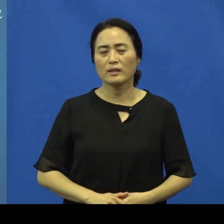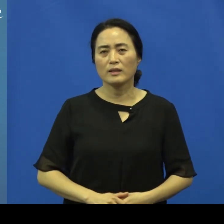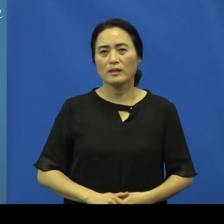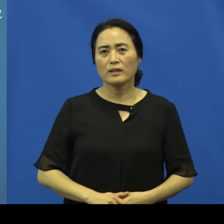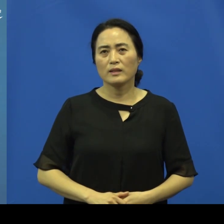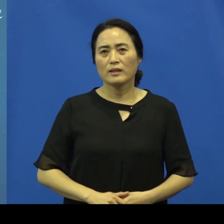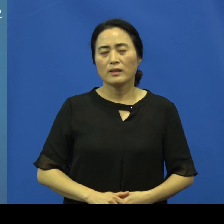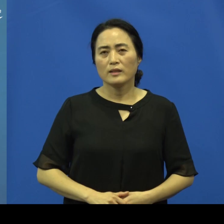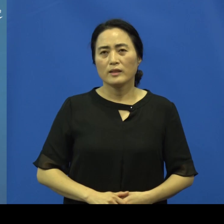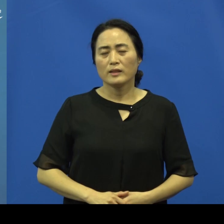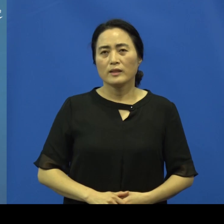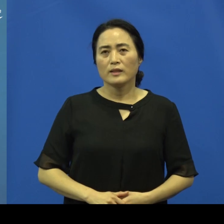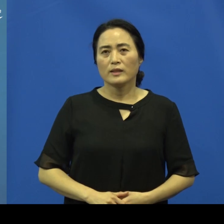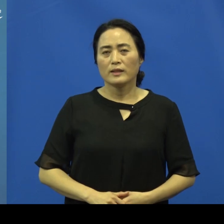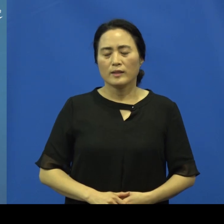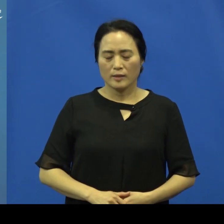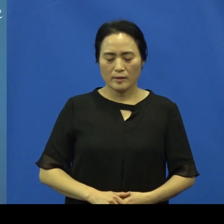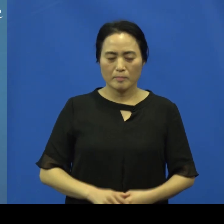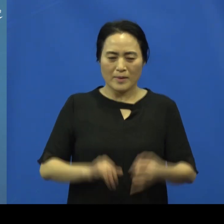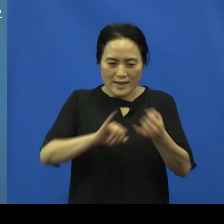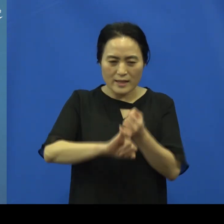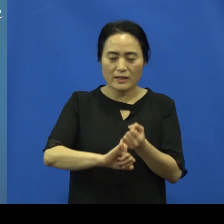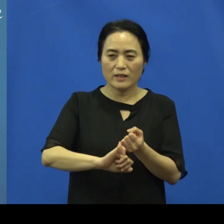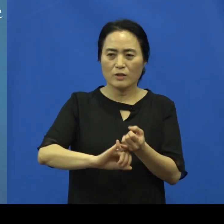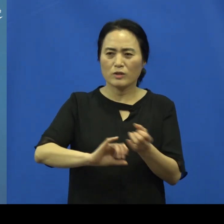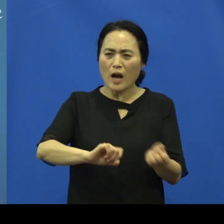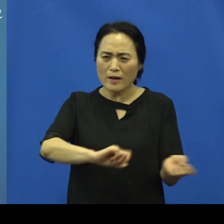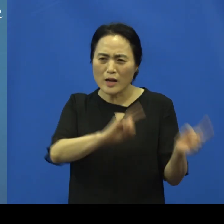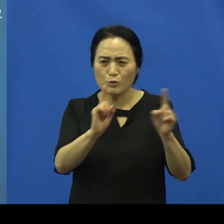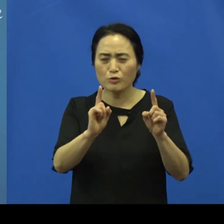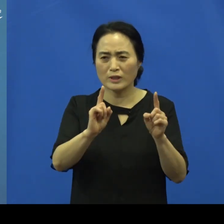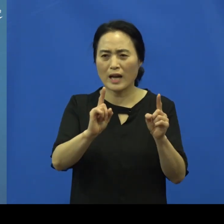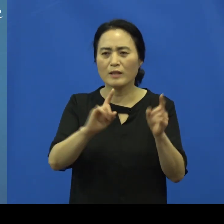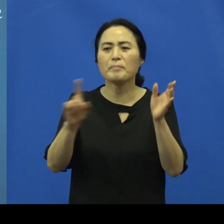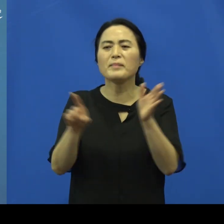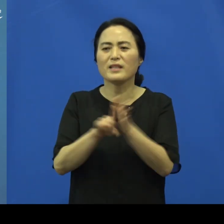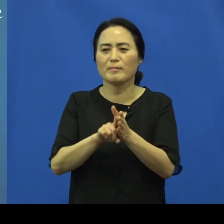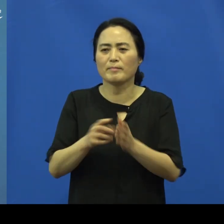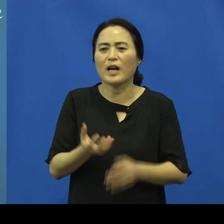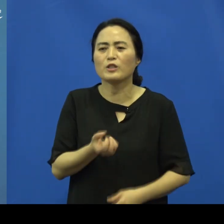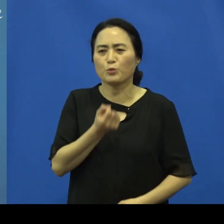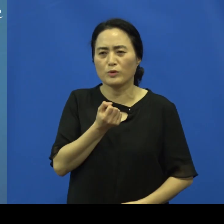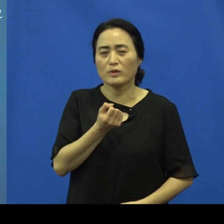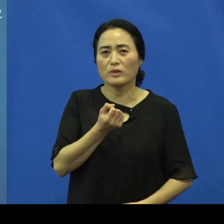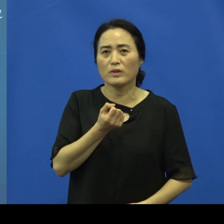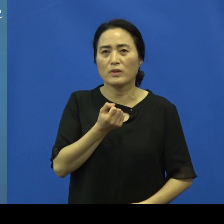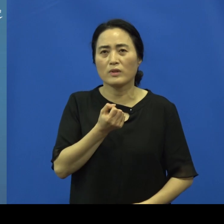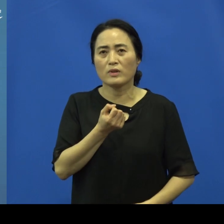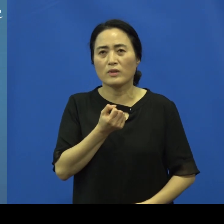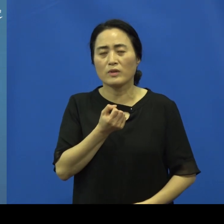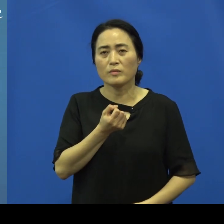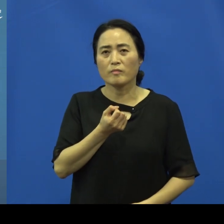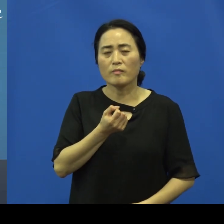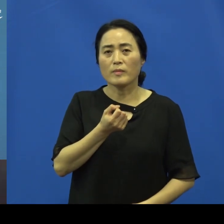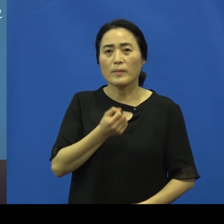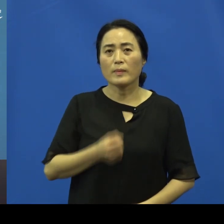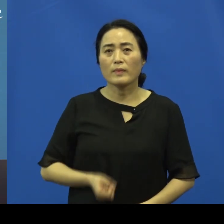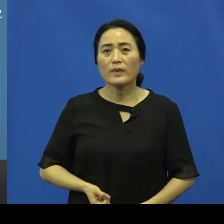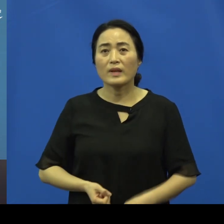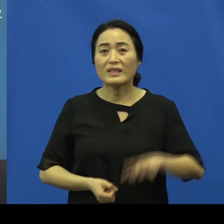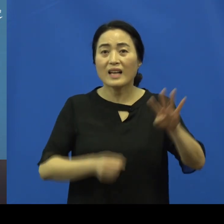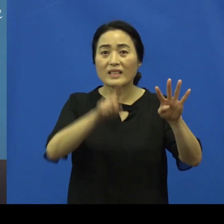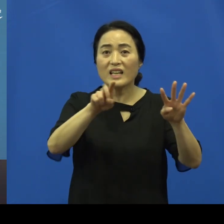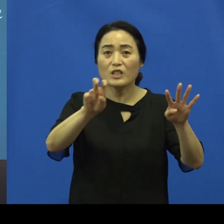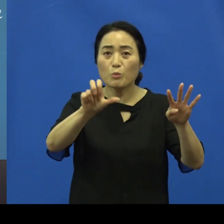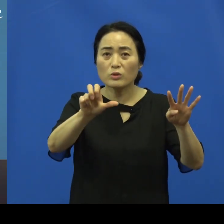체념하지 않았어요. 살아날 것이라는 믿음을 가지고 있었던 거죠. 그래서 25절에 보니까 드디어 갈멜산으로